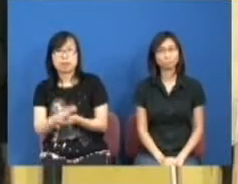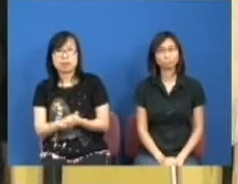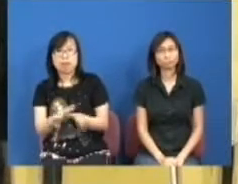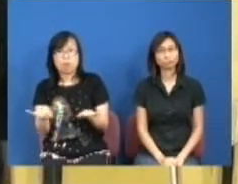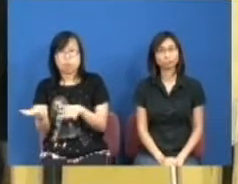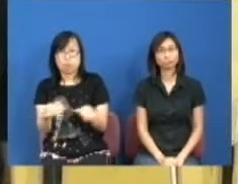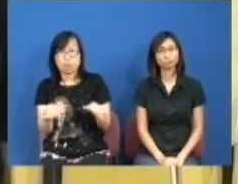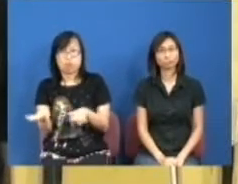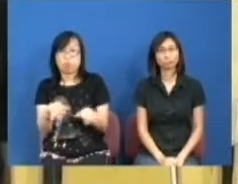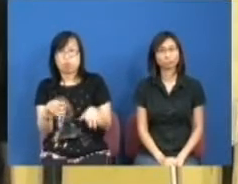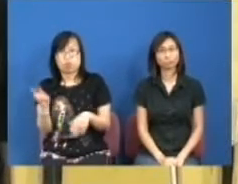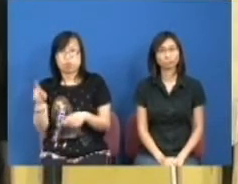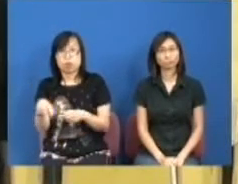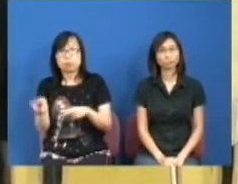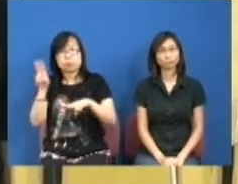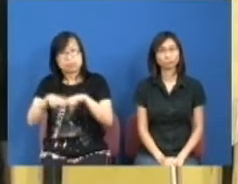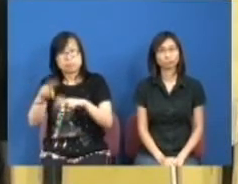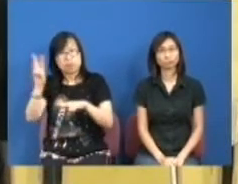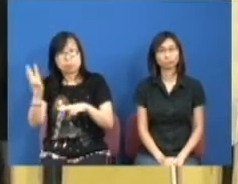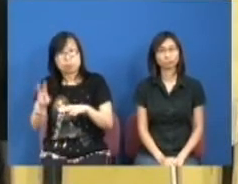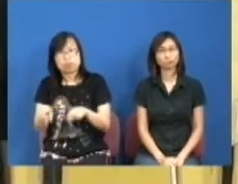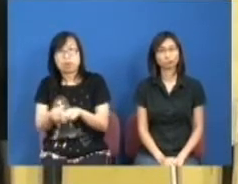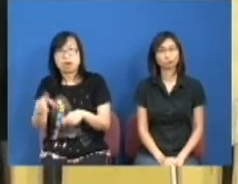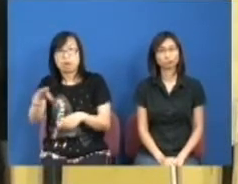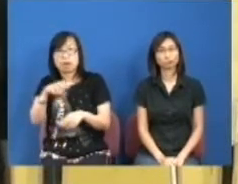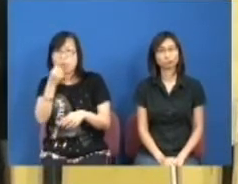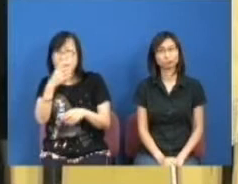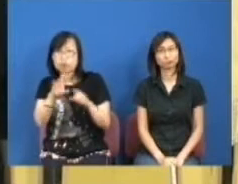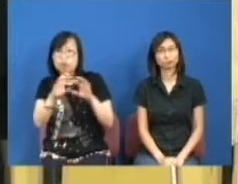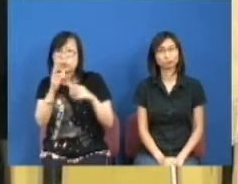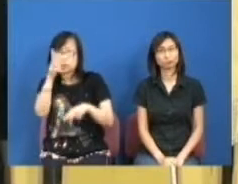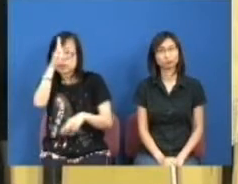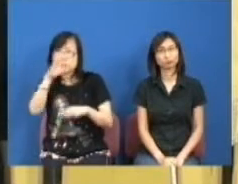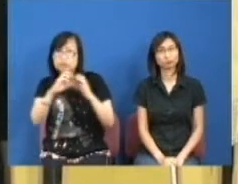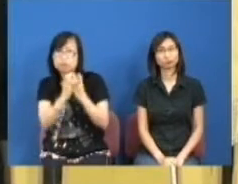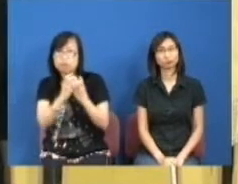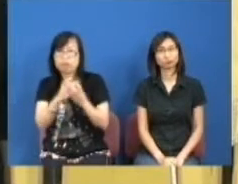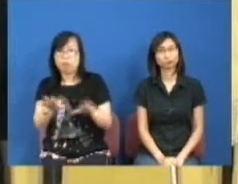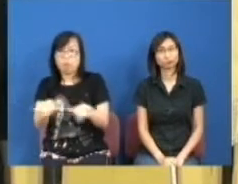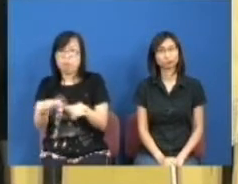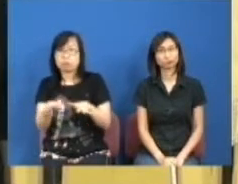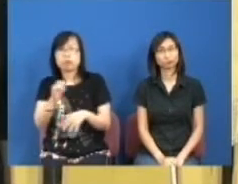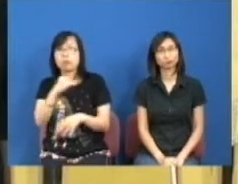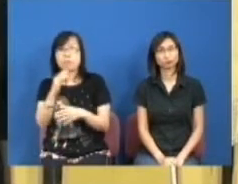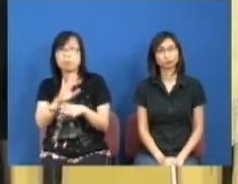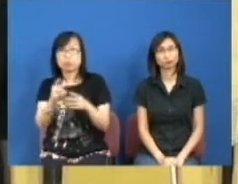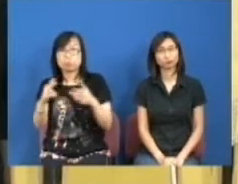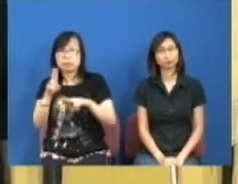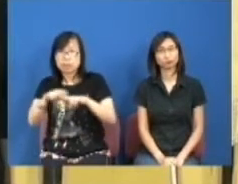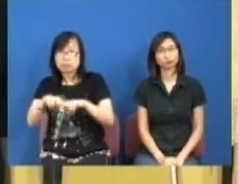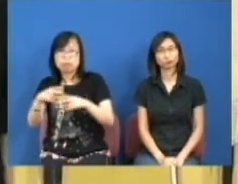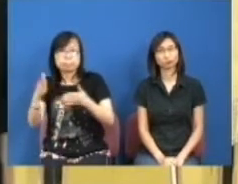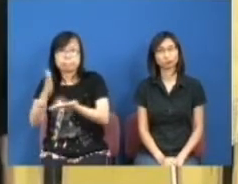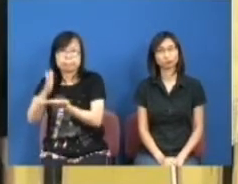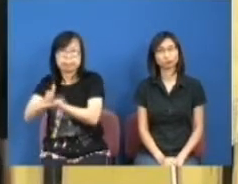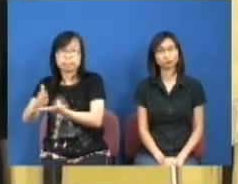同井水嘅關係。咁我哋好多香港嘅政黨一直嘅信念咧，都係河水不犯井水，井水亦都不犯河水嚇。